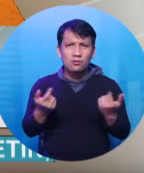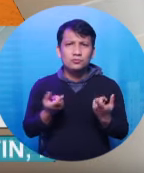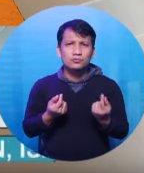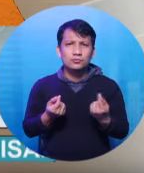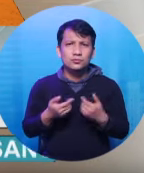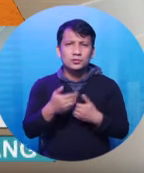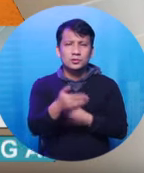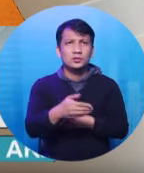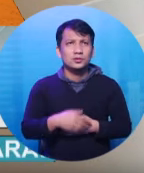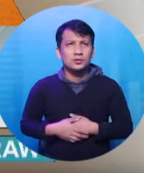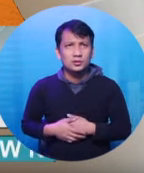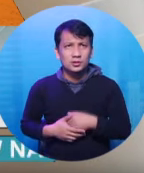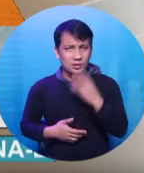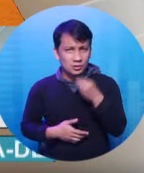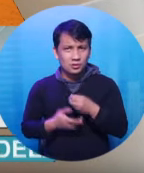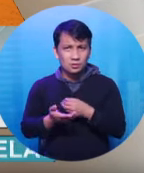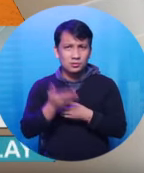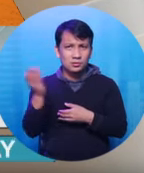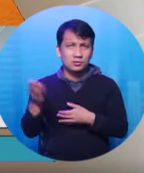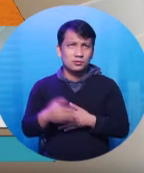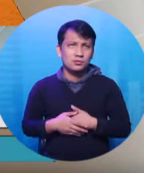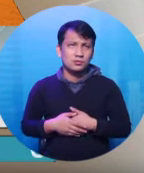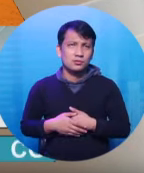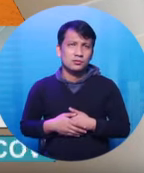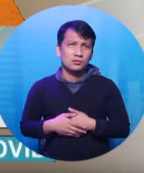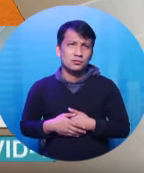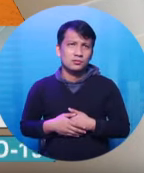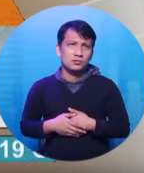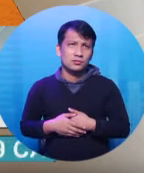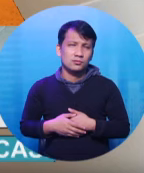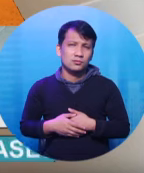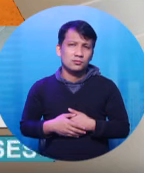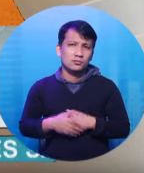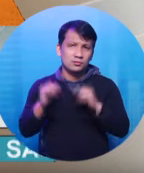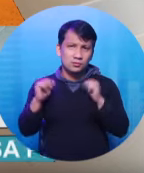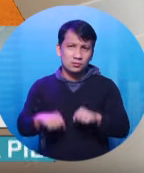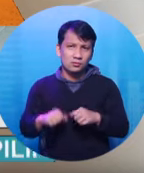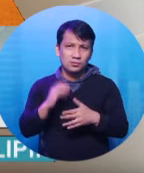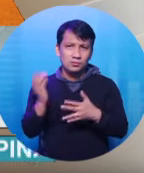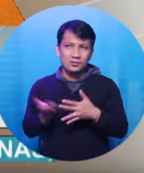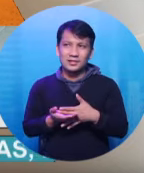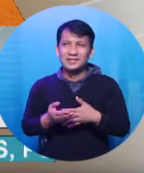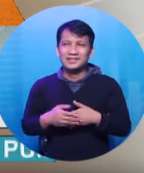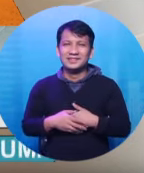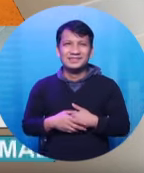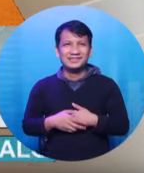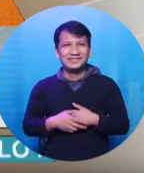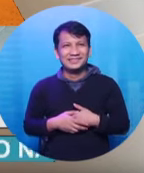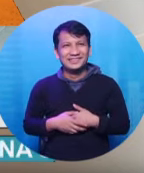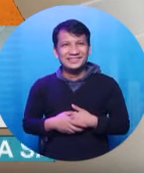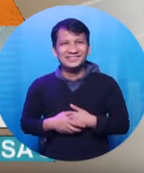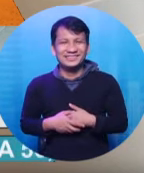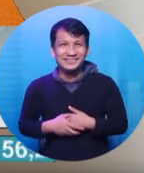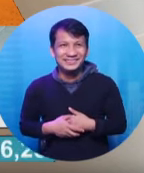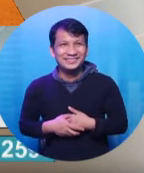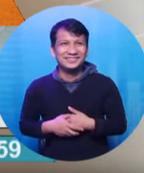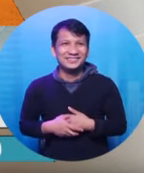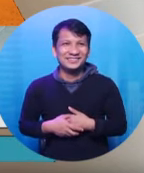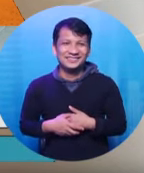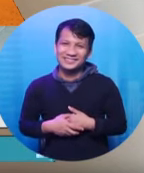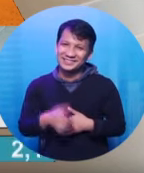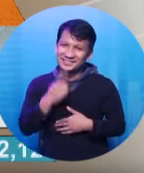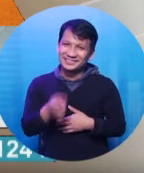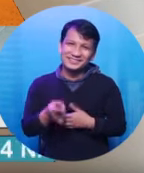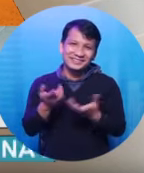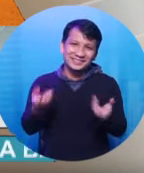Opo, sir. Sampan mo rin to si Angelica. Pwede po ba? Opo, sir. Kung pwede lang po, sir. Magulo na. Gano'n na.